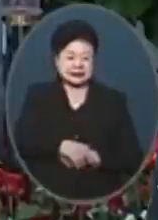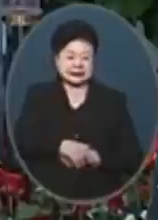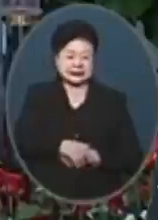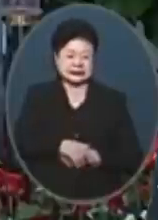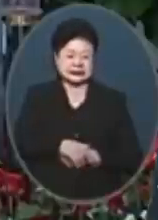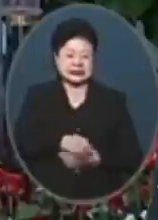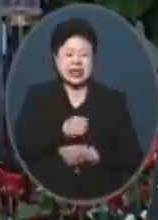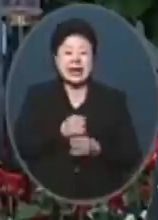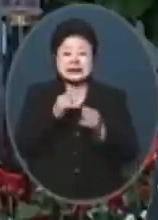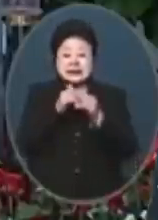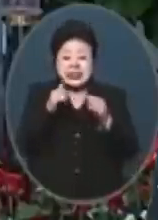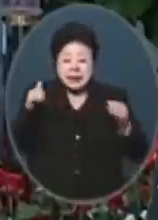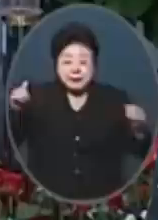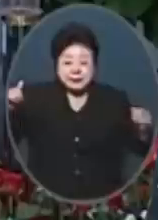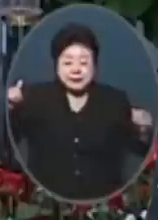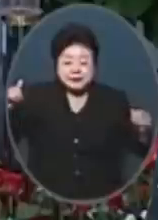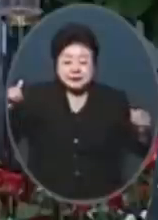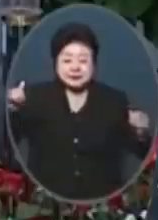하는 사람들이